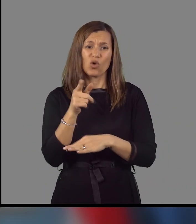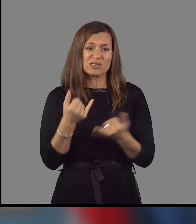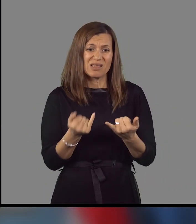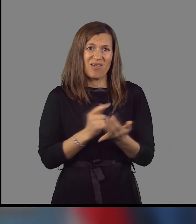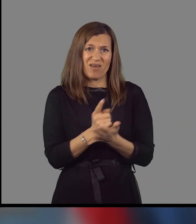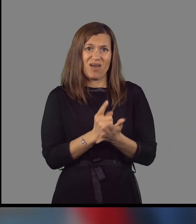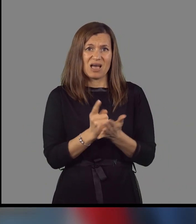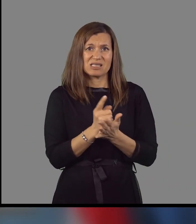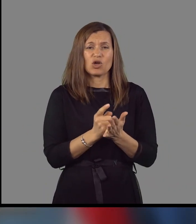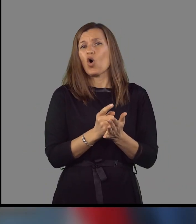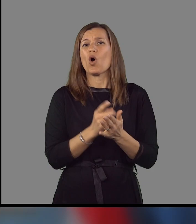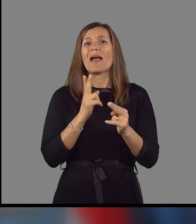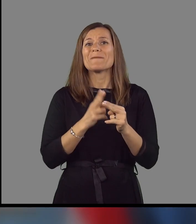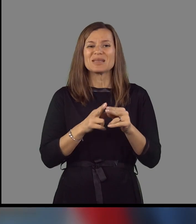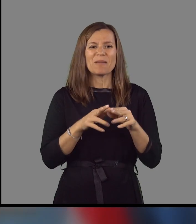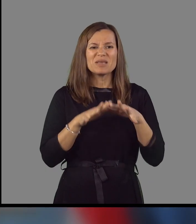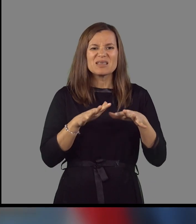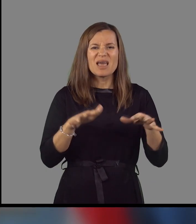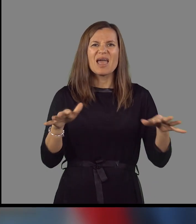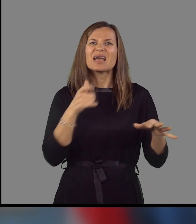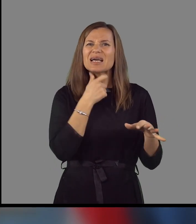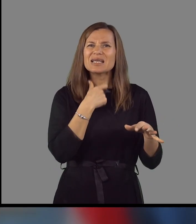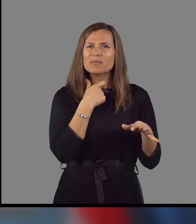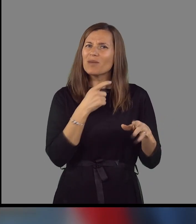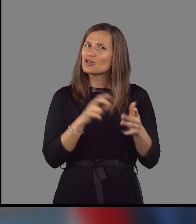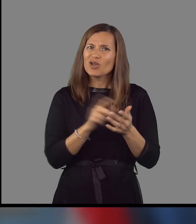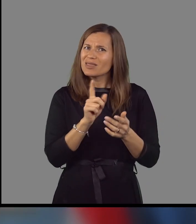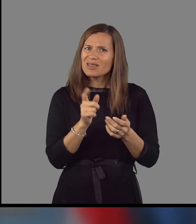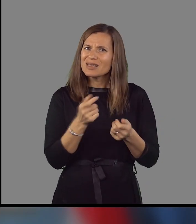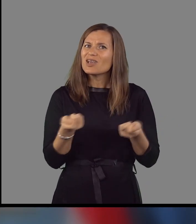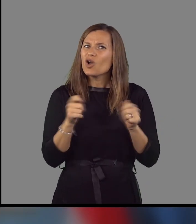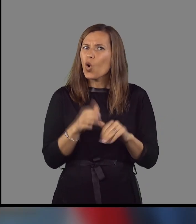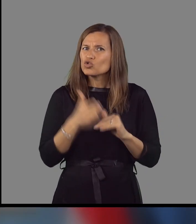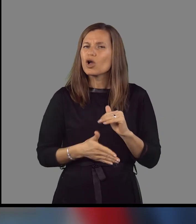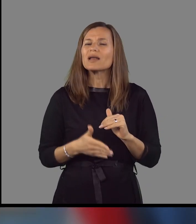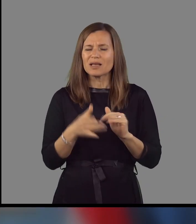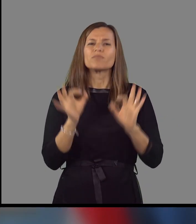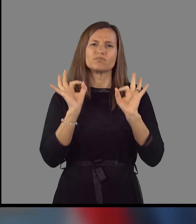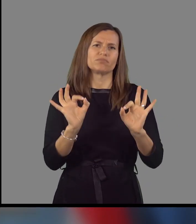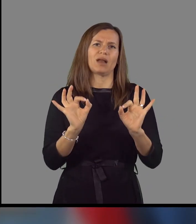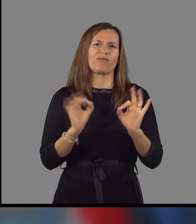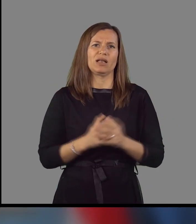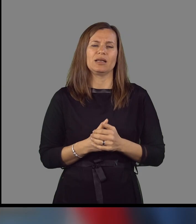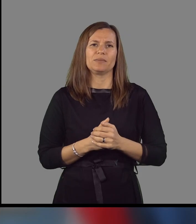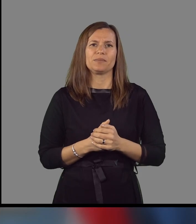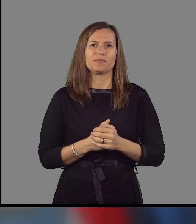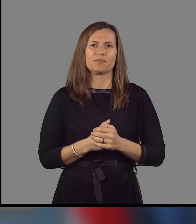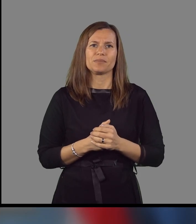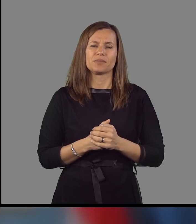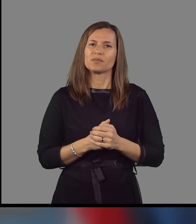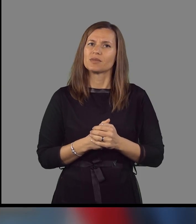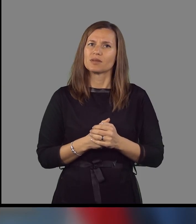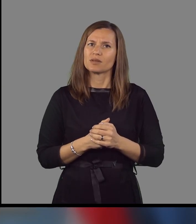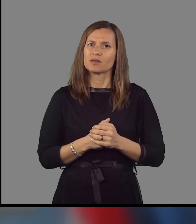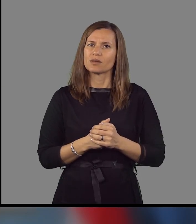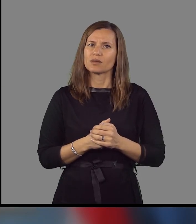omejevanja obiskov v fazi, ko epidemija gripe oziroma izbruh gripe še ni končan, smiselen. Kaj